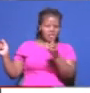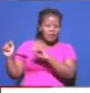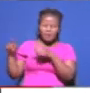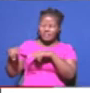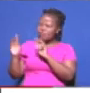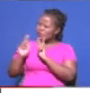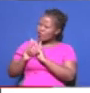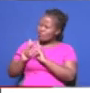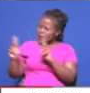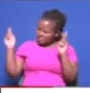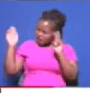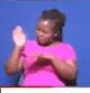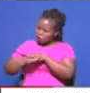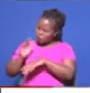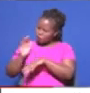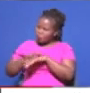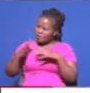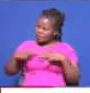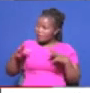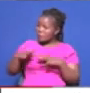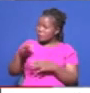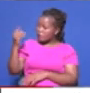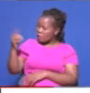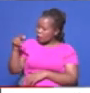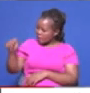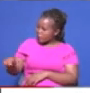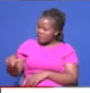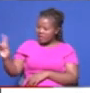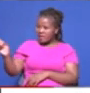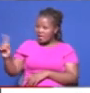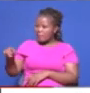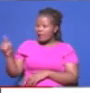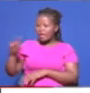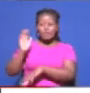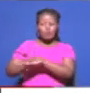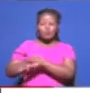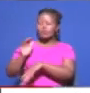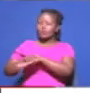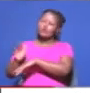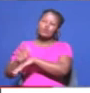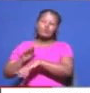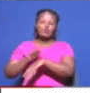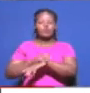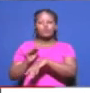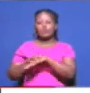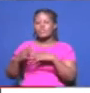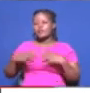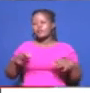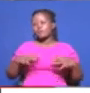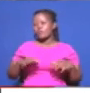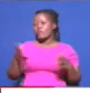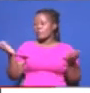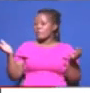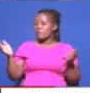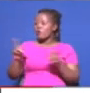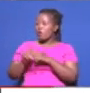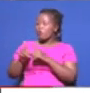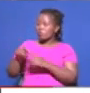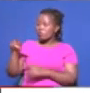Si ati ni leo tu peke yake. Tunakuanga hivyo kila wakati. Ya hapa tunajua ni nyumbani